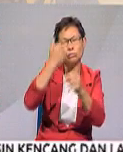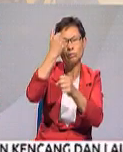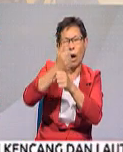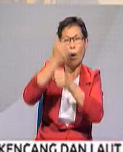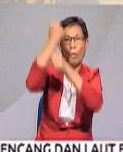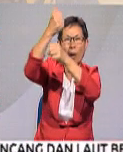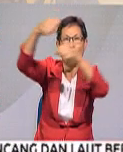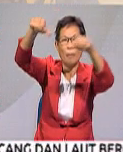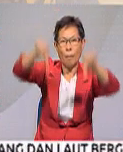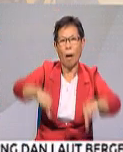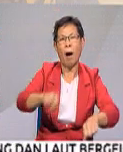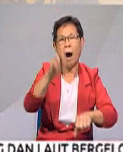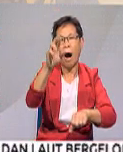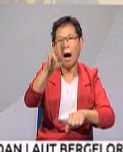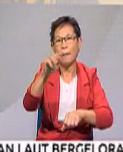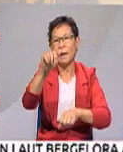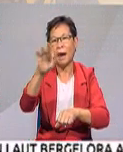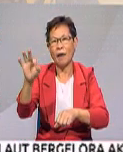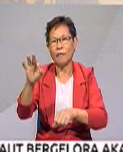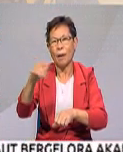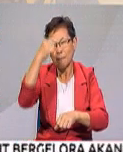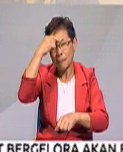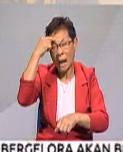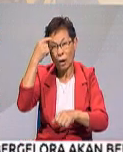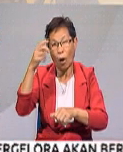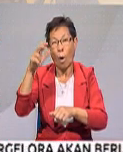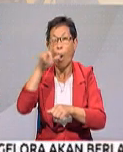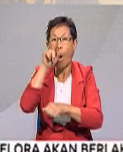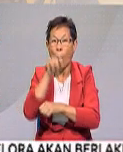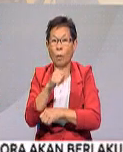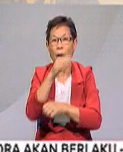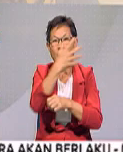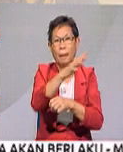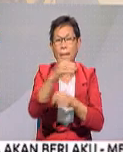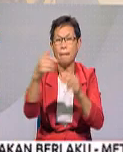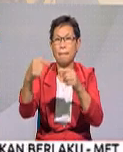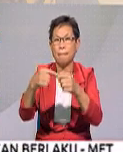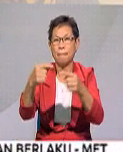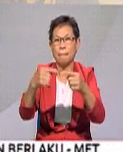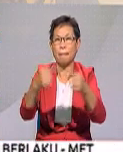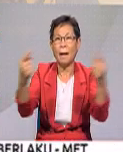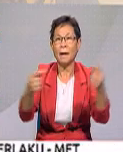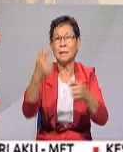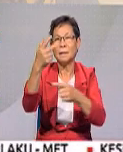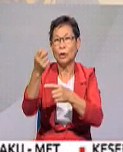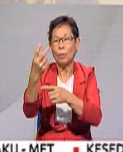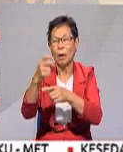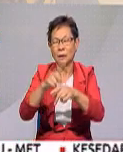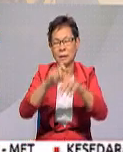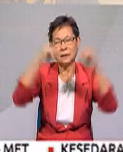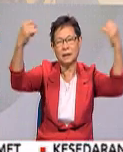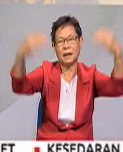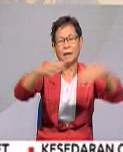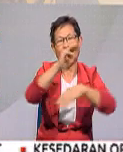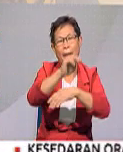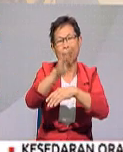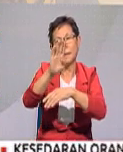membenam RMAF Black Hawks 15-12 di Stadium MBPJ Taling Jaya.